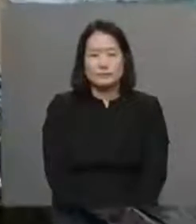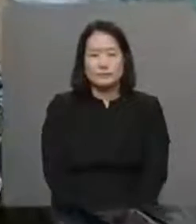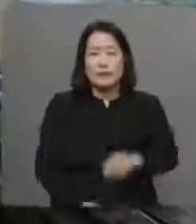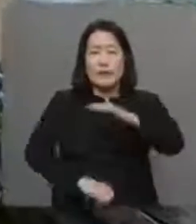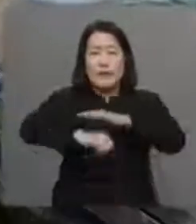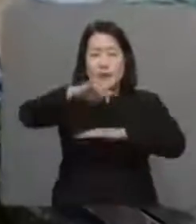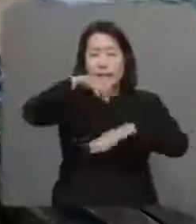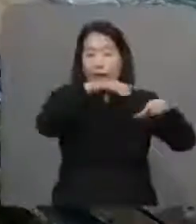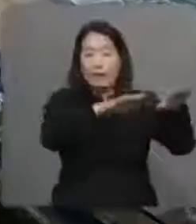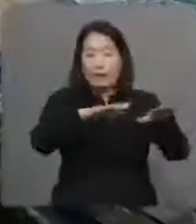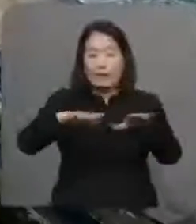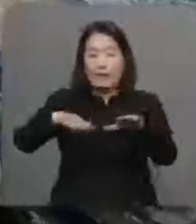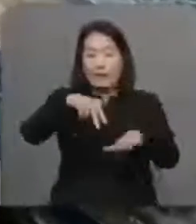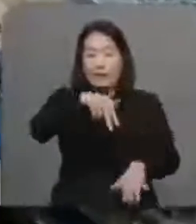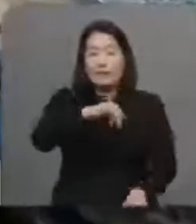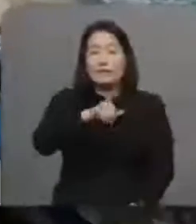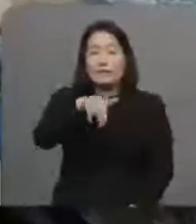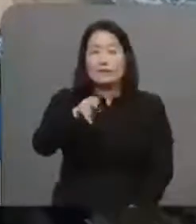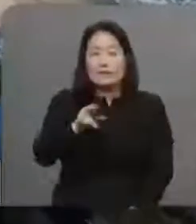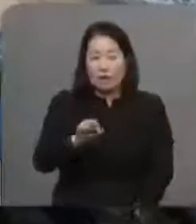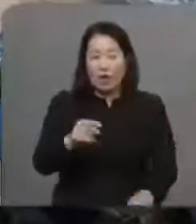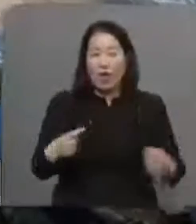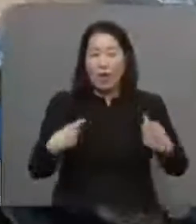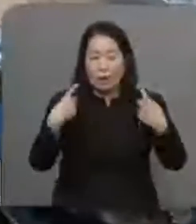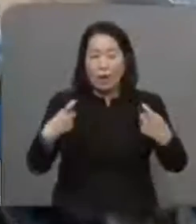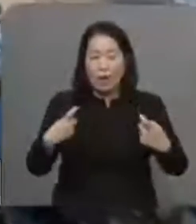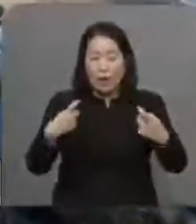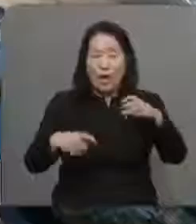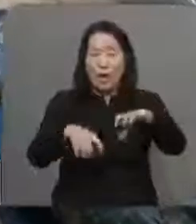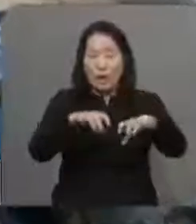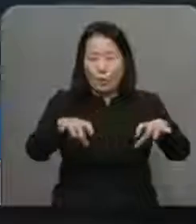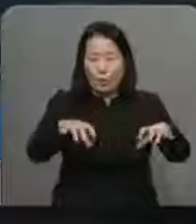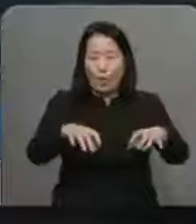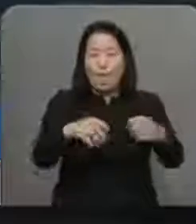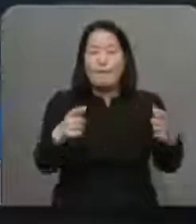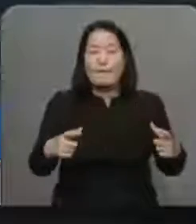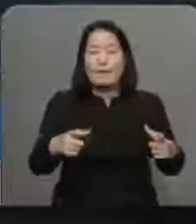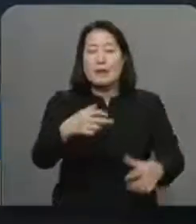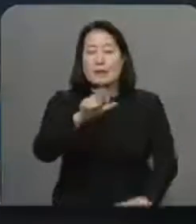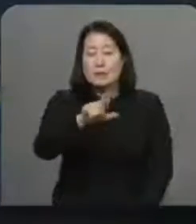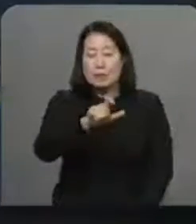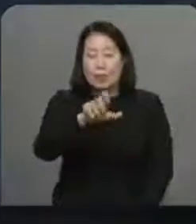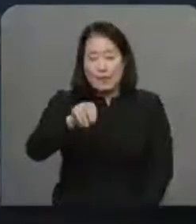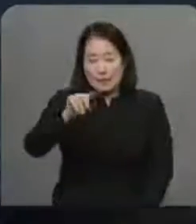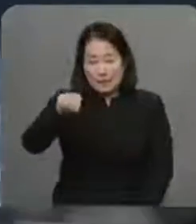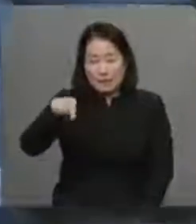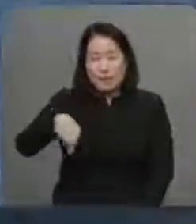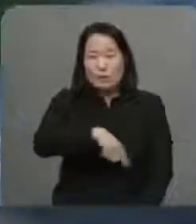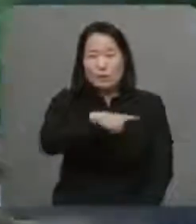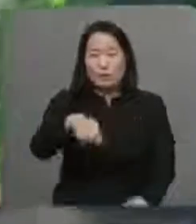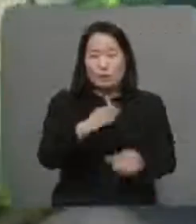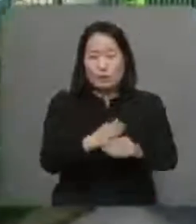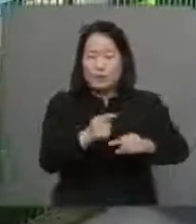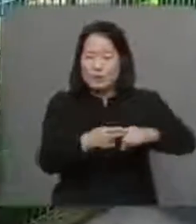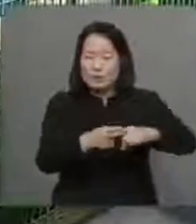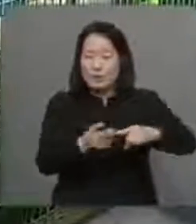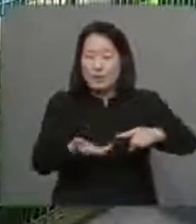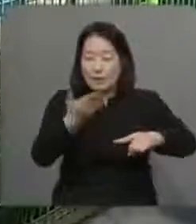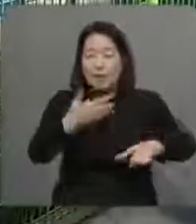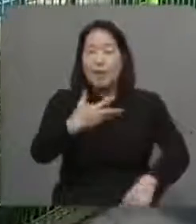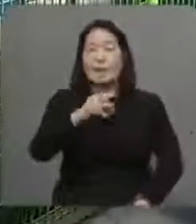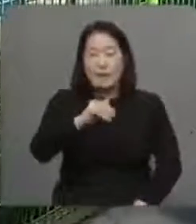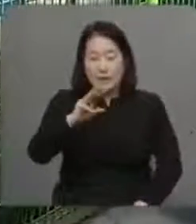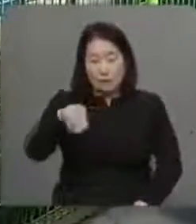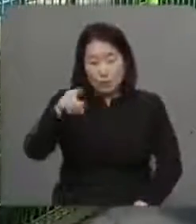양양 해안가의 채경 관광지 개발사업 짱입니다 전체 용지 15 아녀 제곱미터 가운데 절반이 넘는 8만여